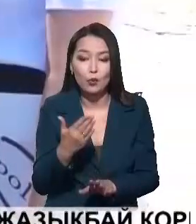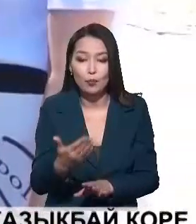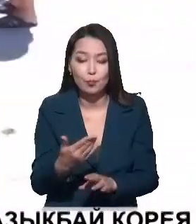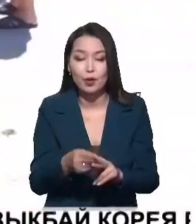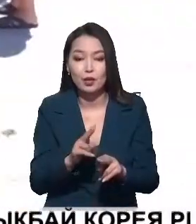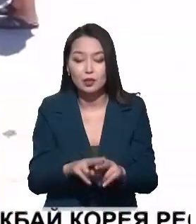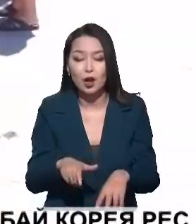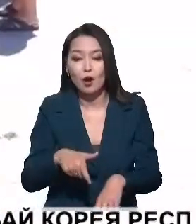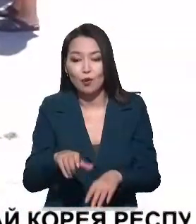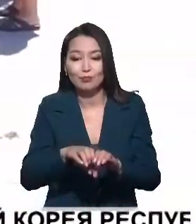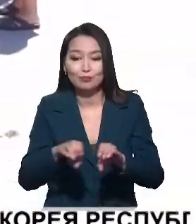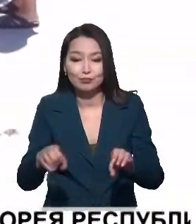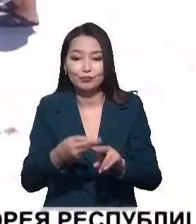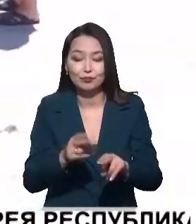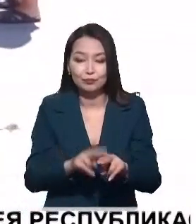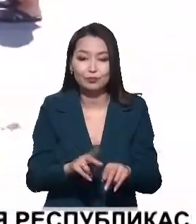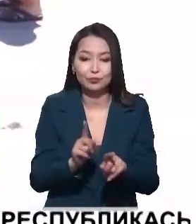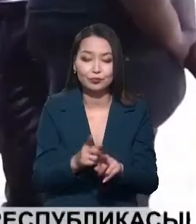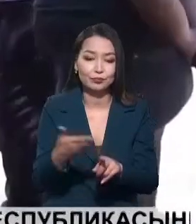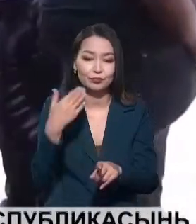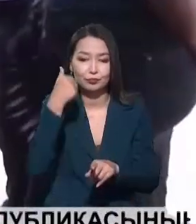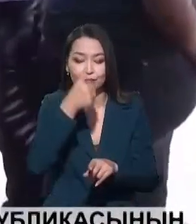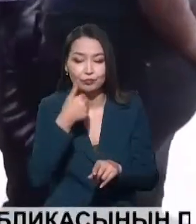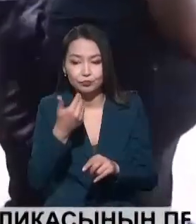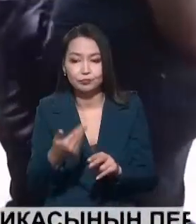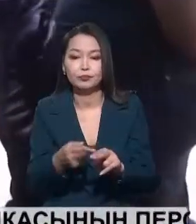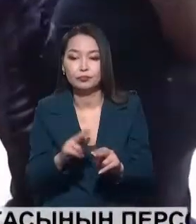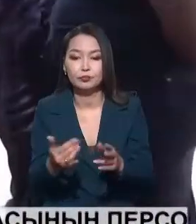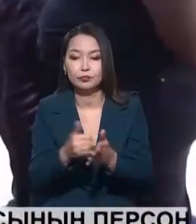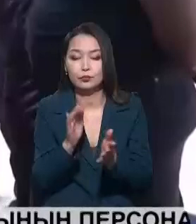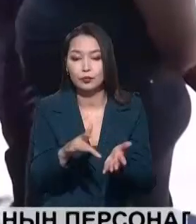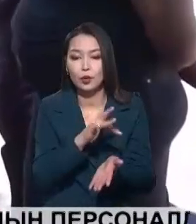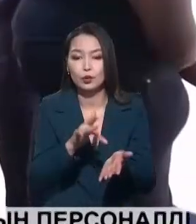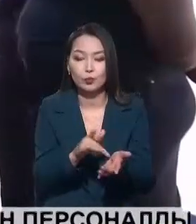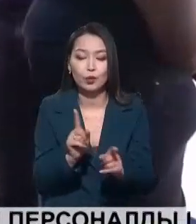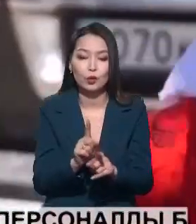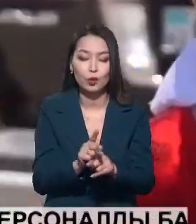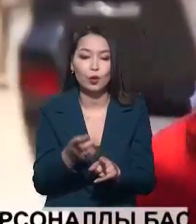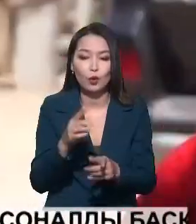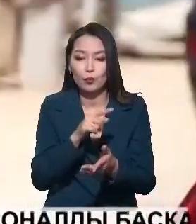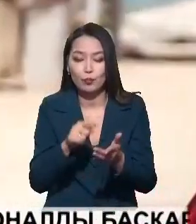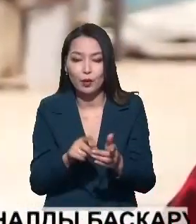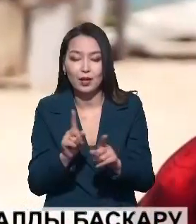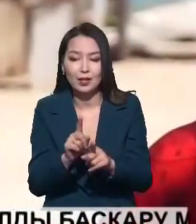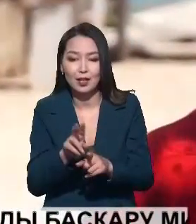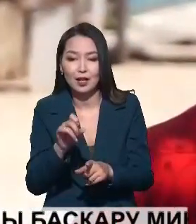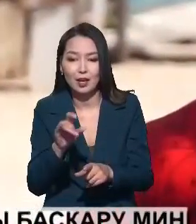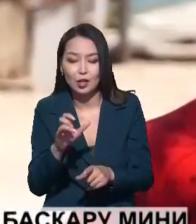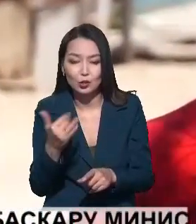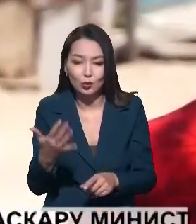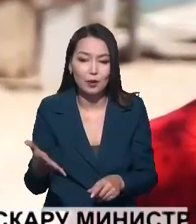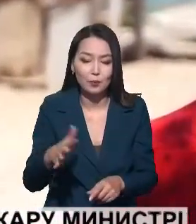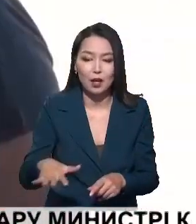кәріз жүйесіне қосу 4-5 жылдан кейін іске асады. Айта кетейік, қаладағы 4 саяжай мен Шалғай Қарасудағы 7 алқап